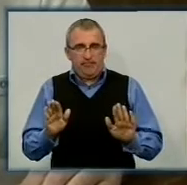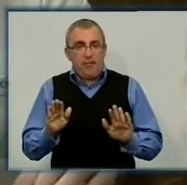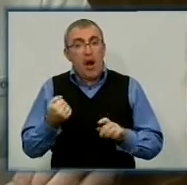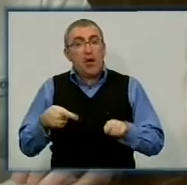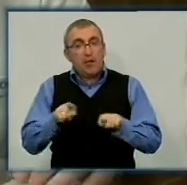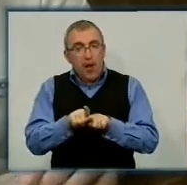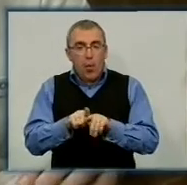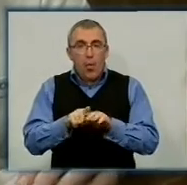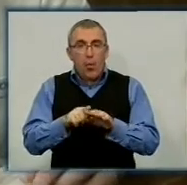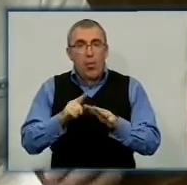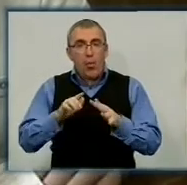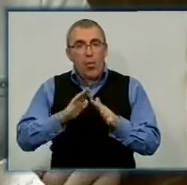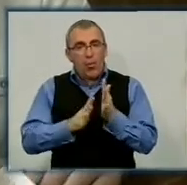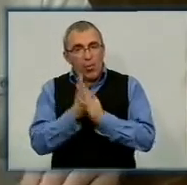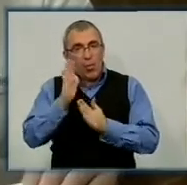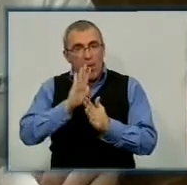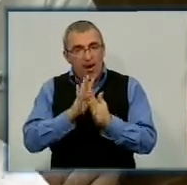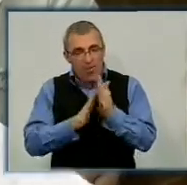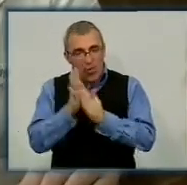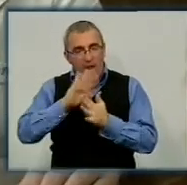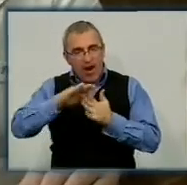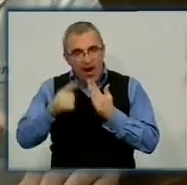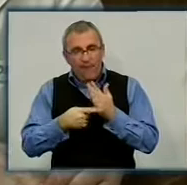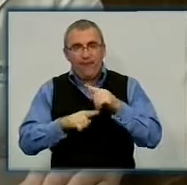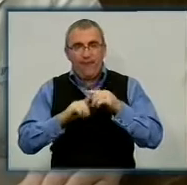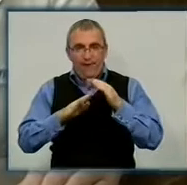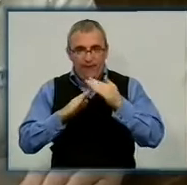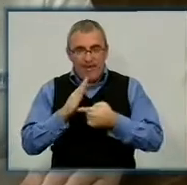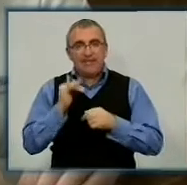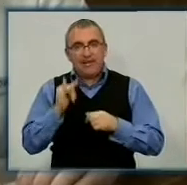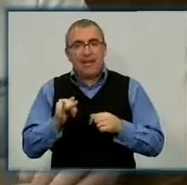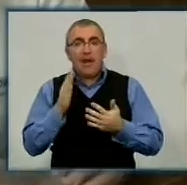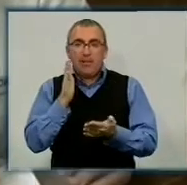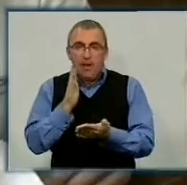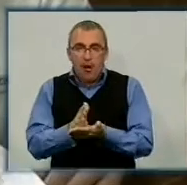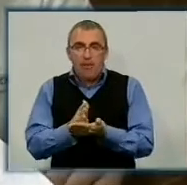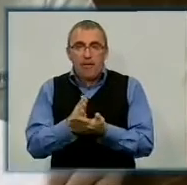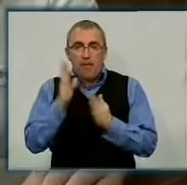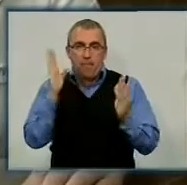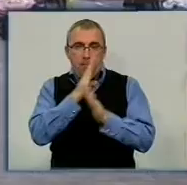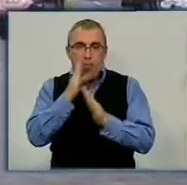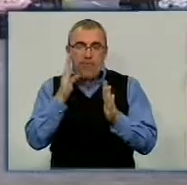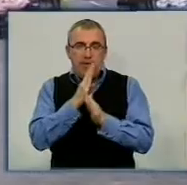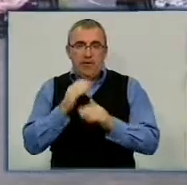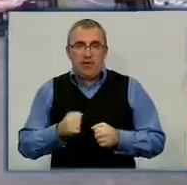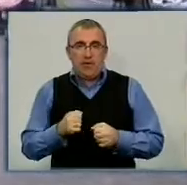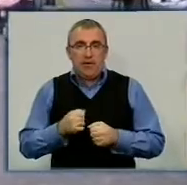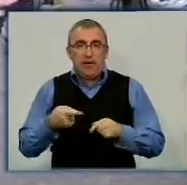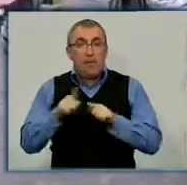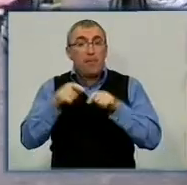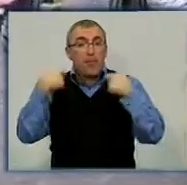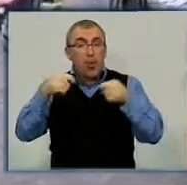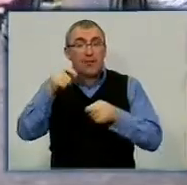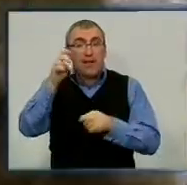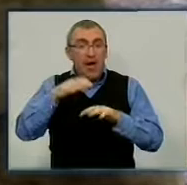також рукавиці і менше знаходитись на повітрі продавці на ринках чи не